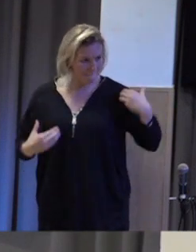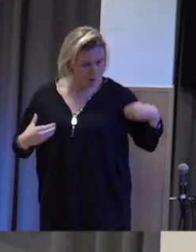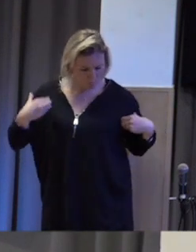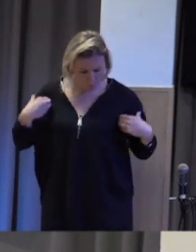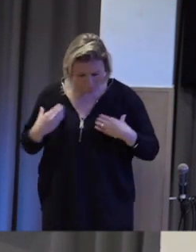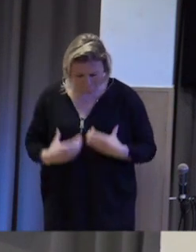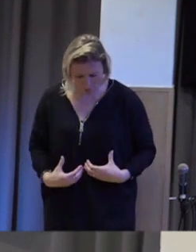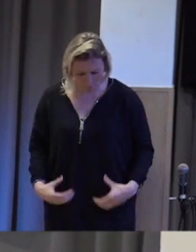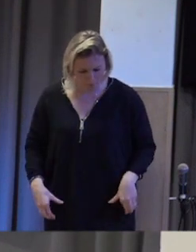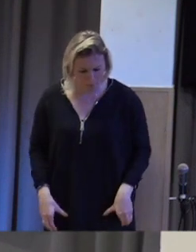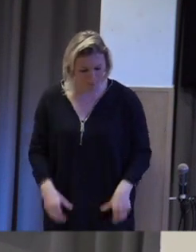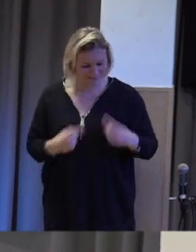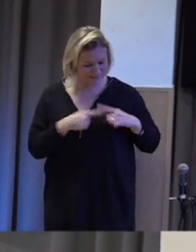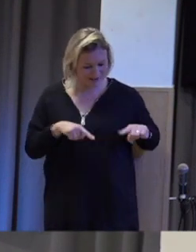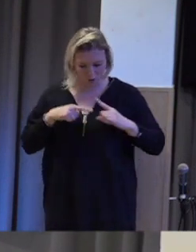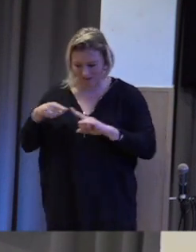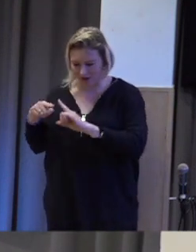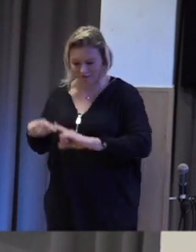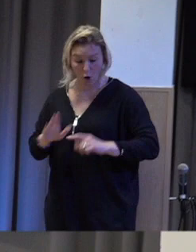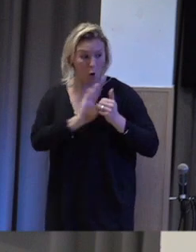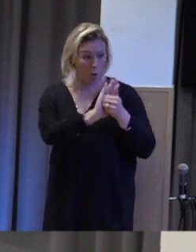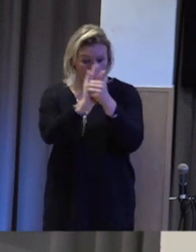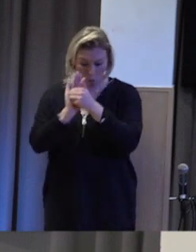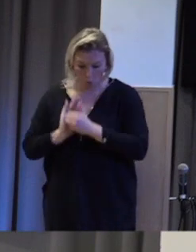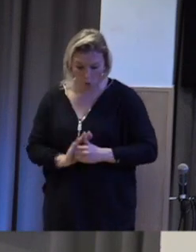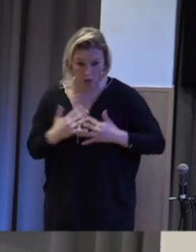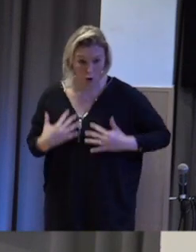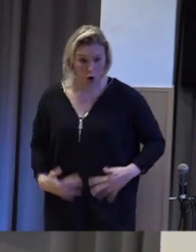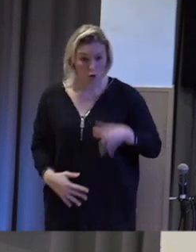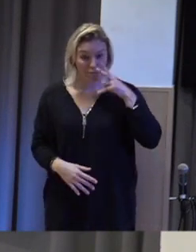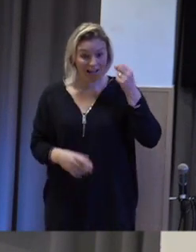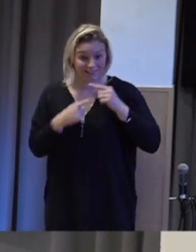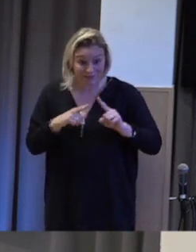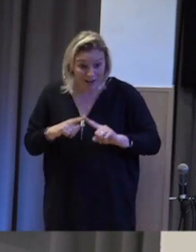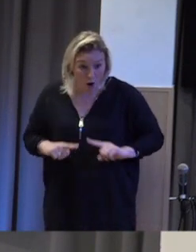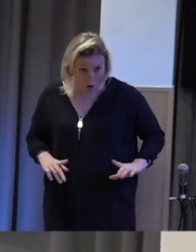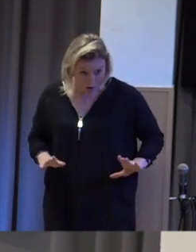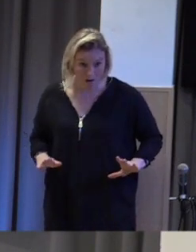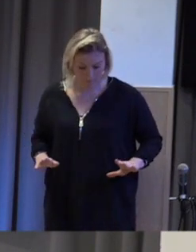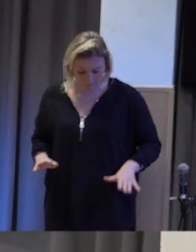tous les membres n'ont pas la même fonction, nous allons le lire, hein,